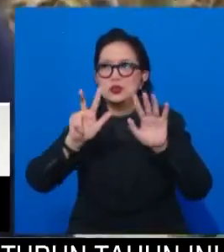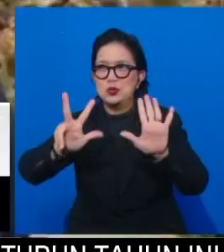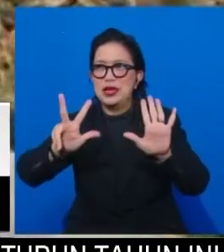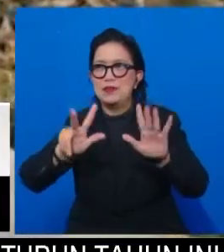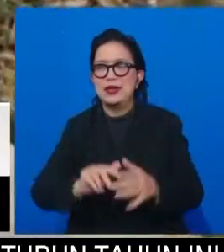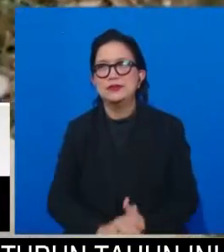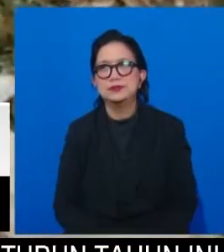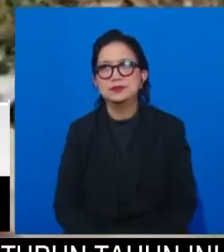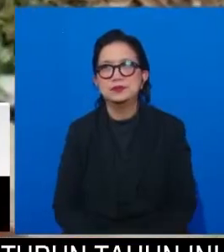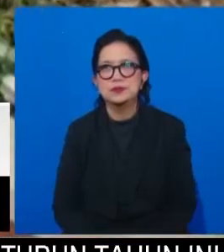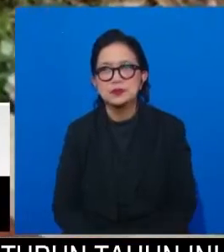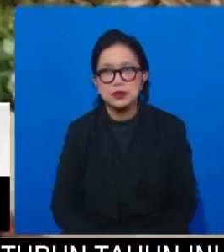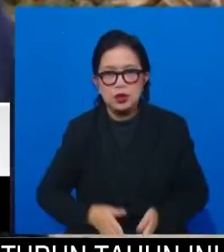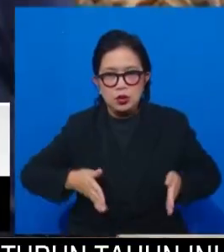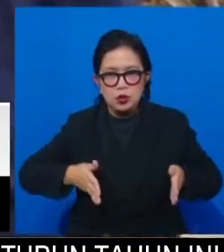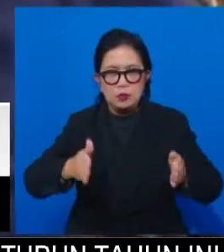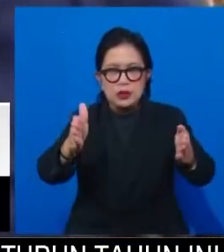lah. 300 meter ya? Iya.